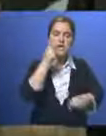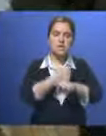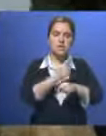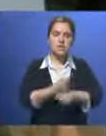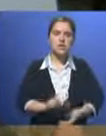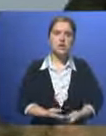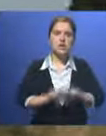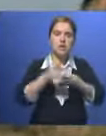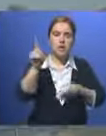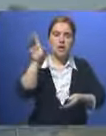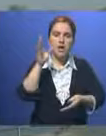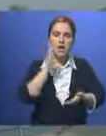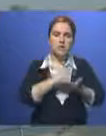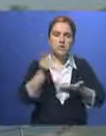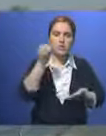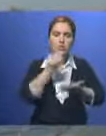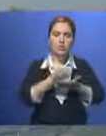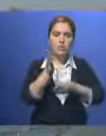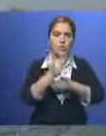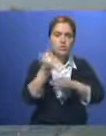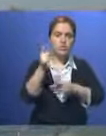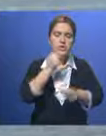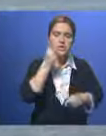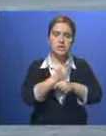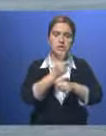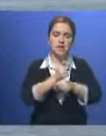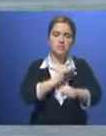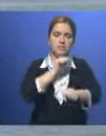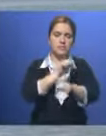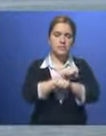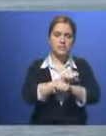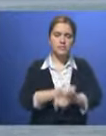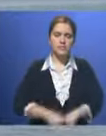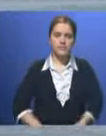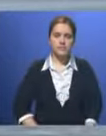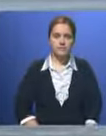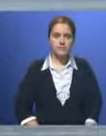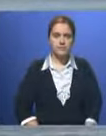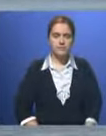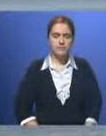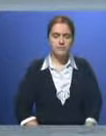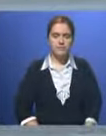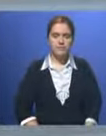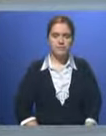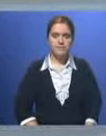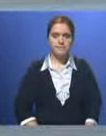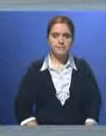добычу рыбоосетровых пород, на лов которых действует мораторий. Виктор Суслагин, Семенов Суслагазиев и Вячеслав Шурыгин, Атрау.